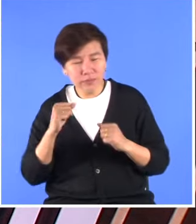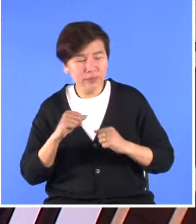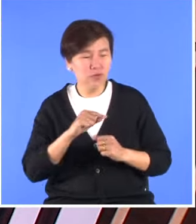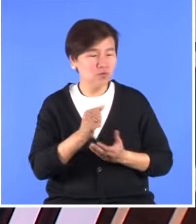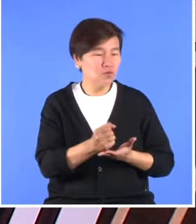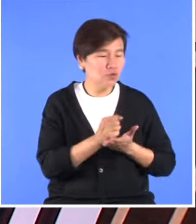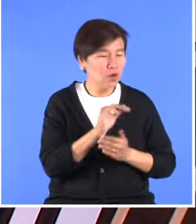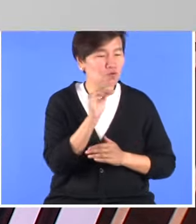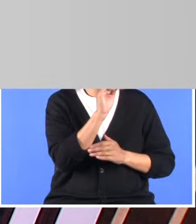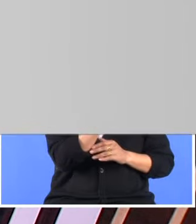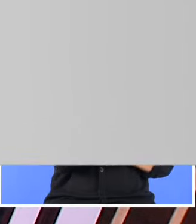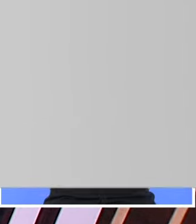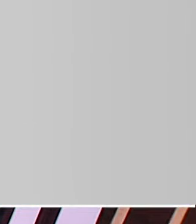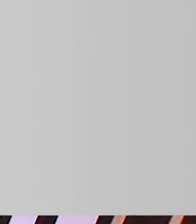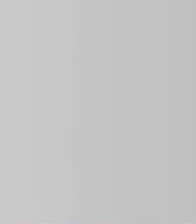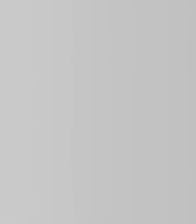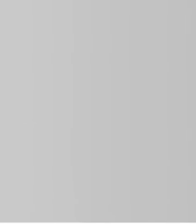สู่ธรรมชาตินะ